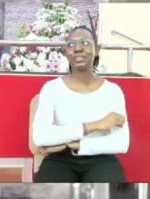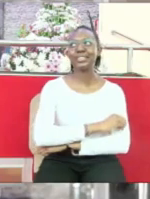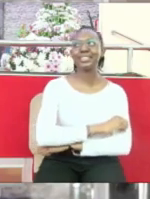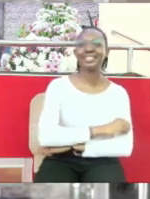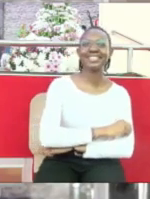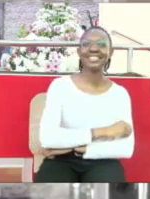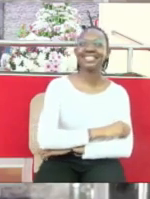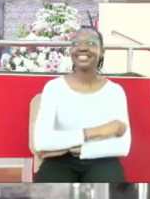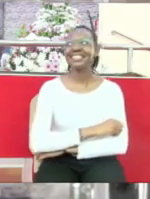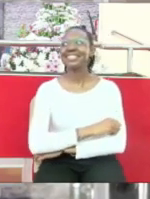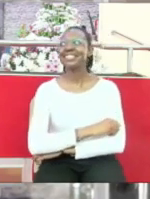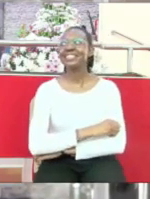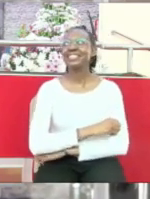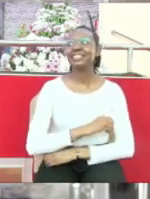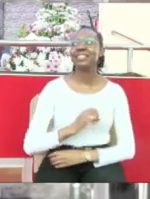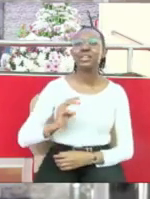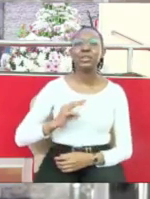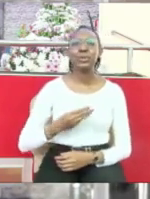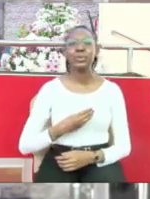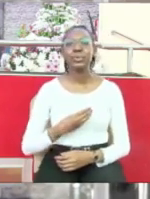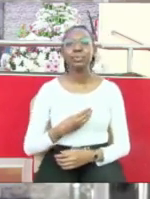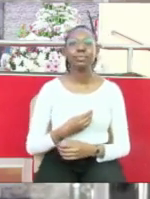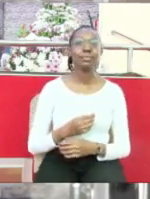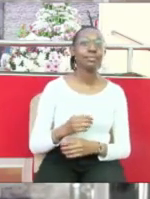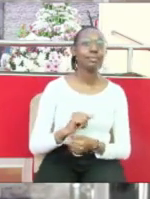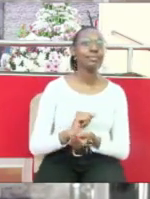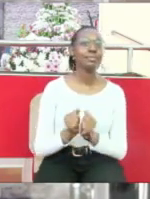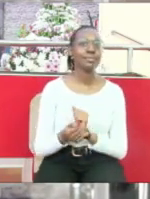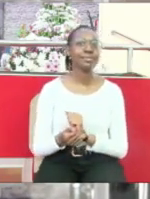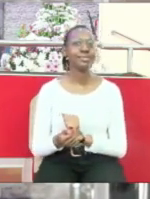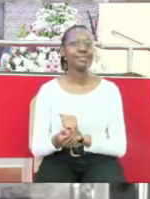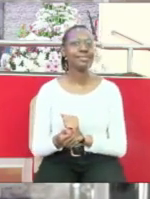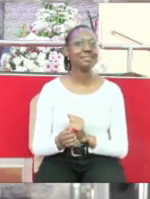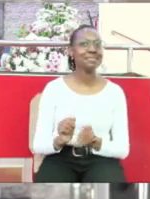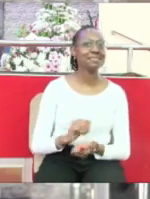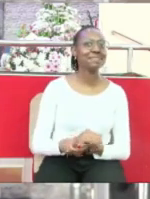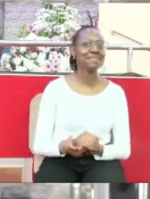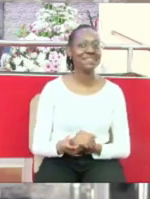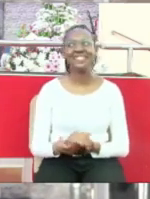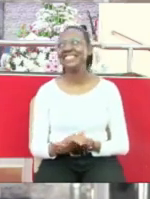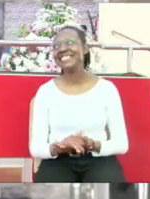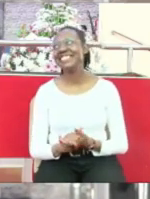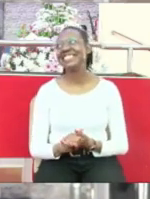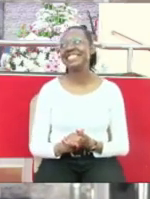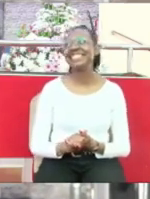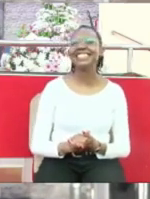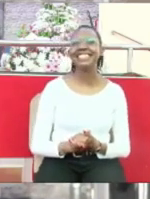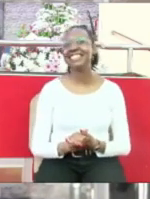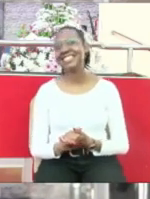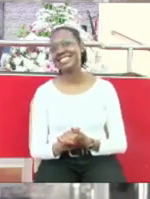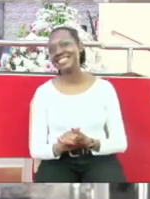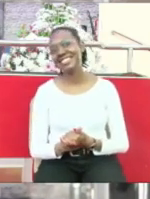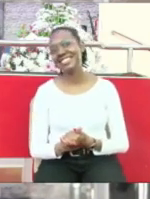kila mahali. Hata watu wakuuza wanakuja church. Wanatengeneza tumsalaba wanauzia watu. Maybe I need to start that